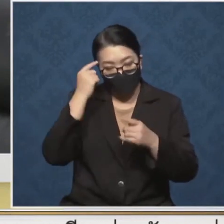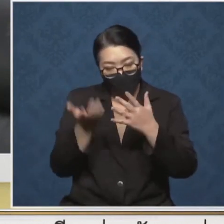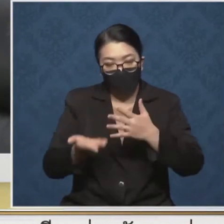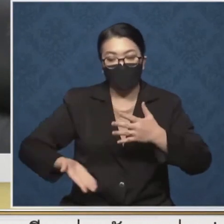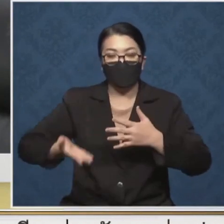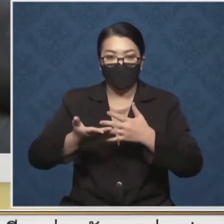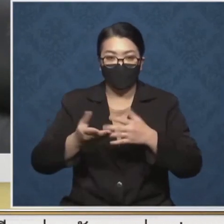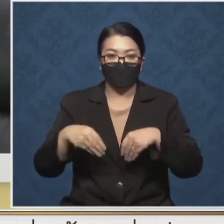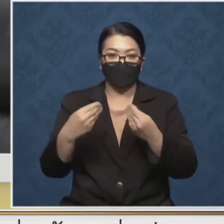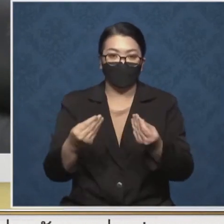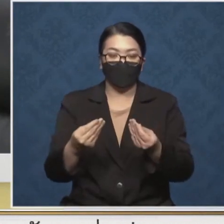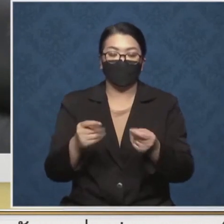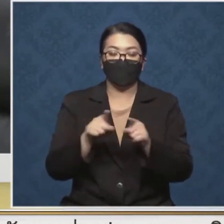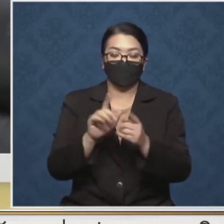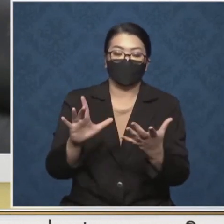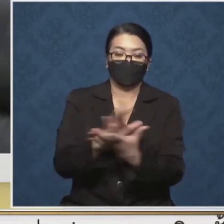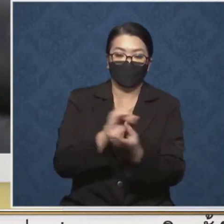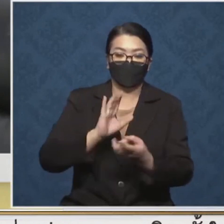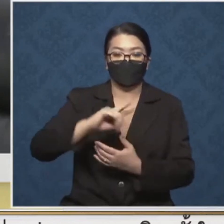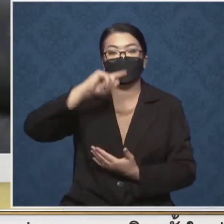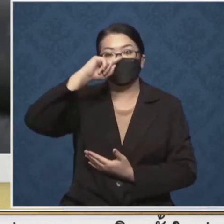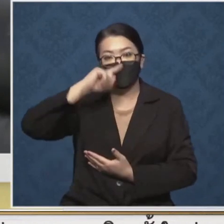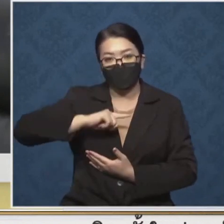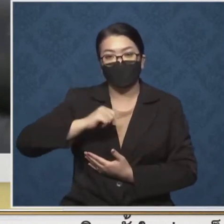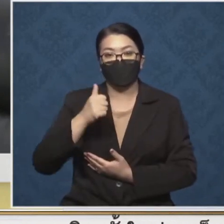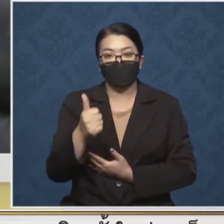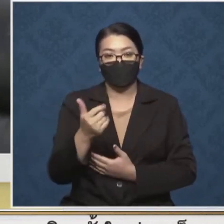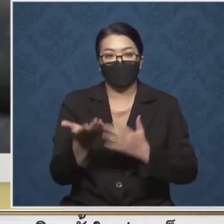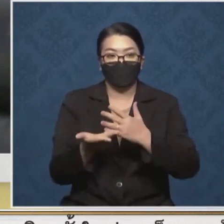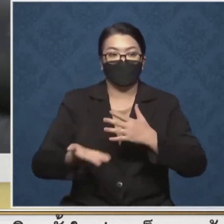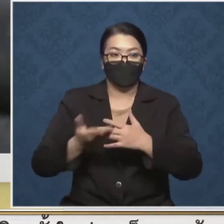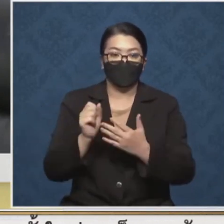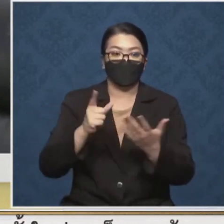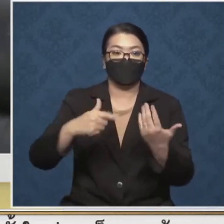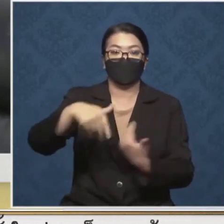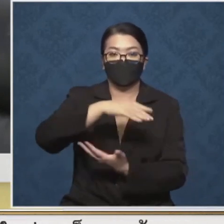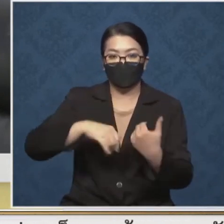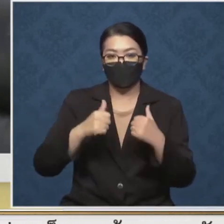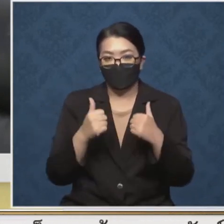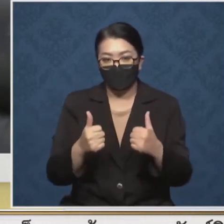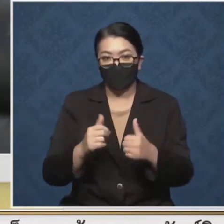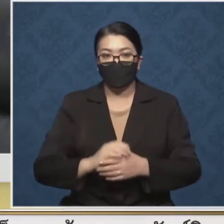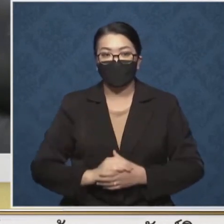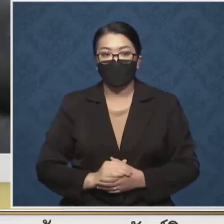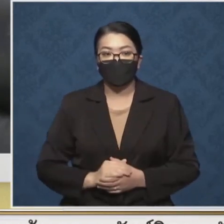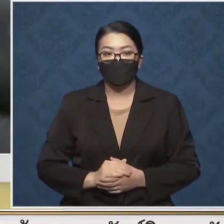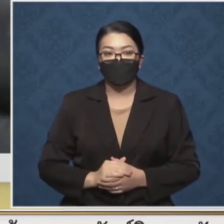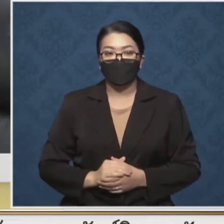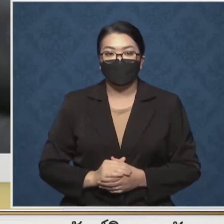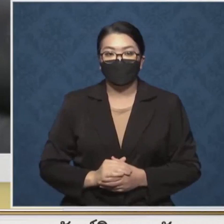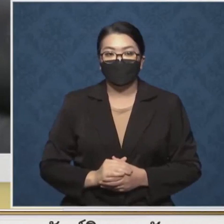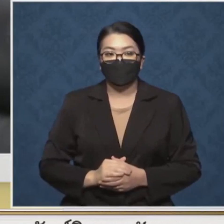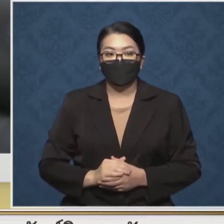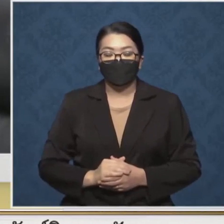ให้เป็สนละปะวฒนธมของคนไทยด้วยช่วยยกระดับกระตุ้นเศษฐกิจฐานลากและทำให